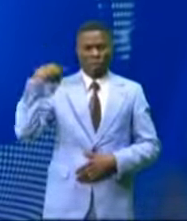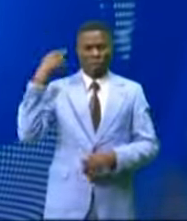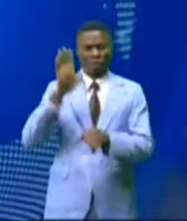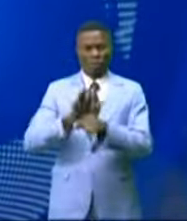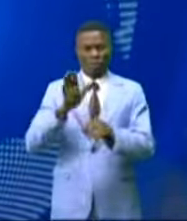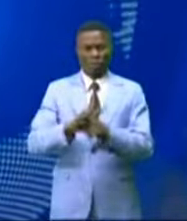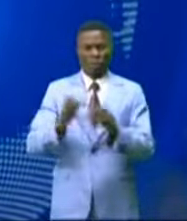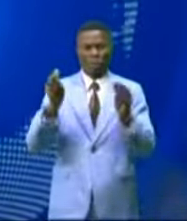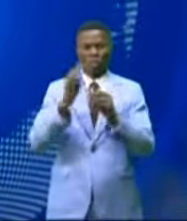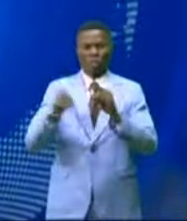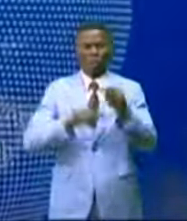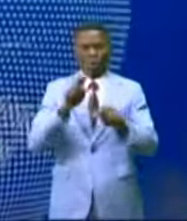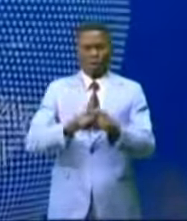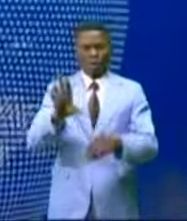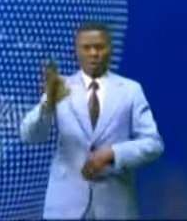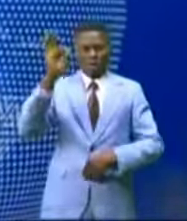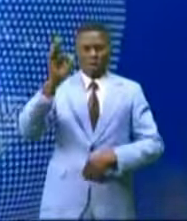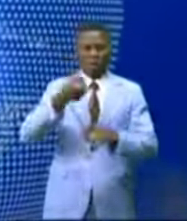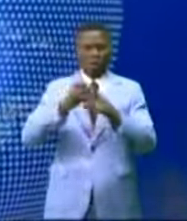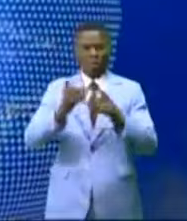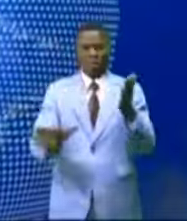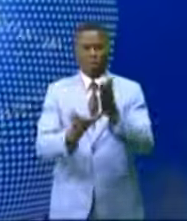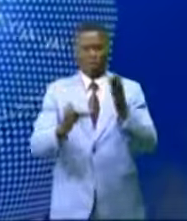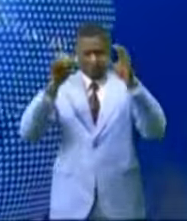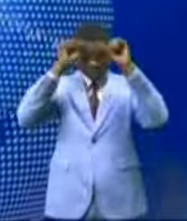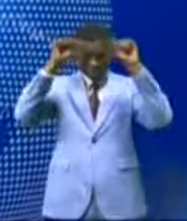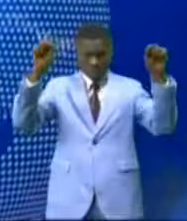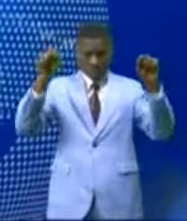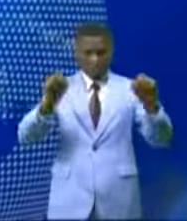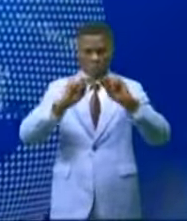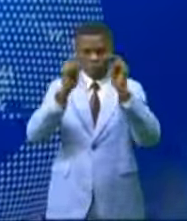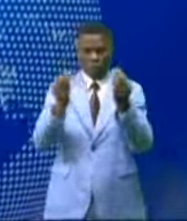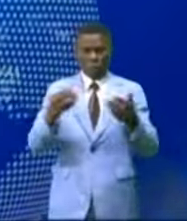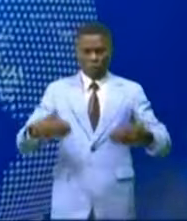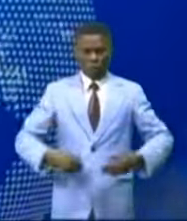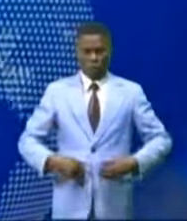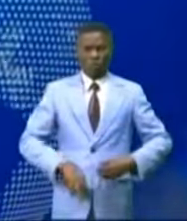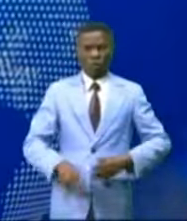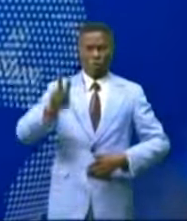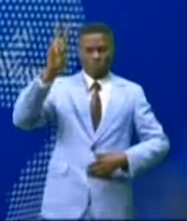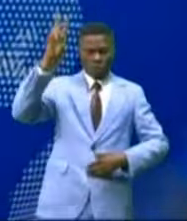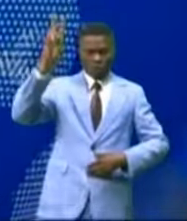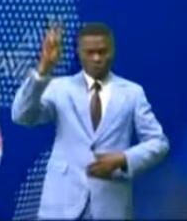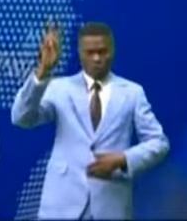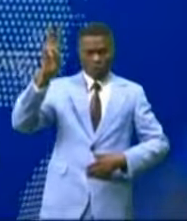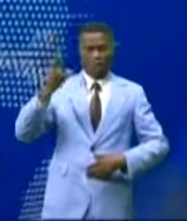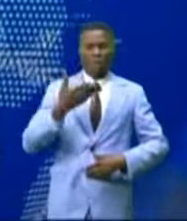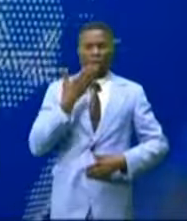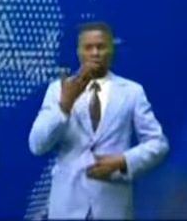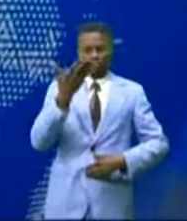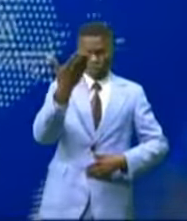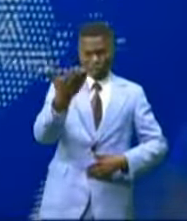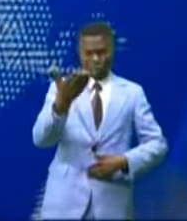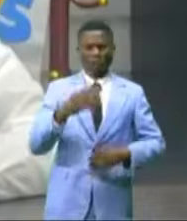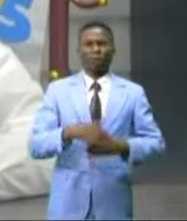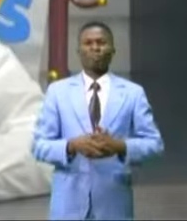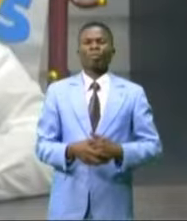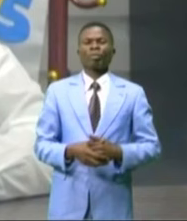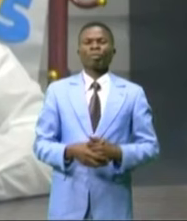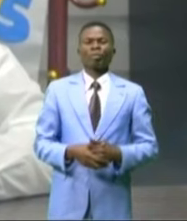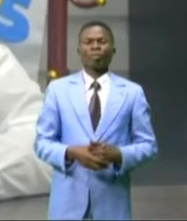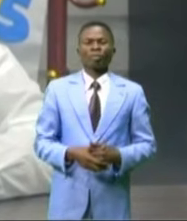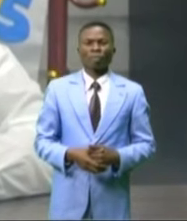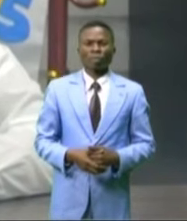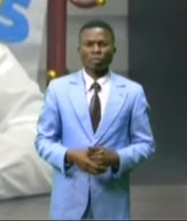un choix salué par le vice-président de la Ligue des Jeunes de l'UDPS et vision faatti rénové suivez ce reportage je